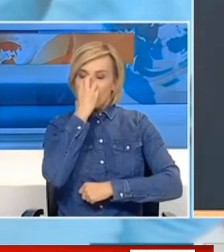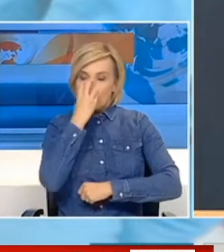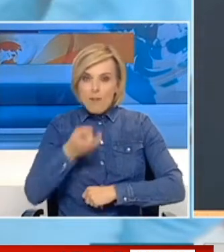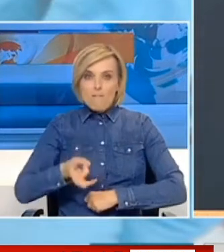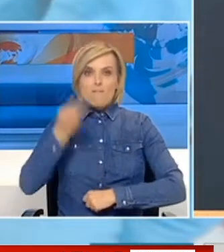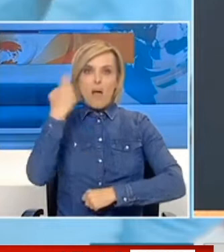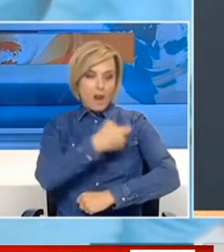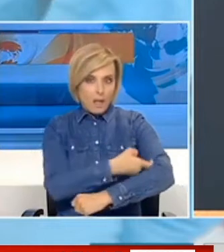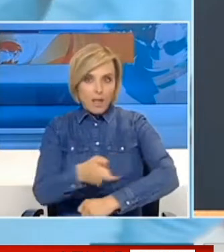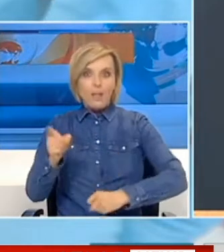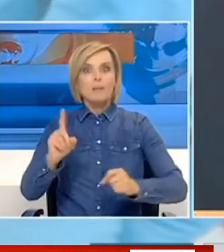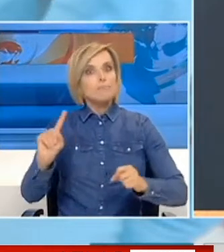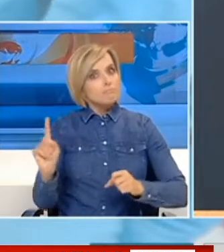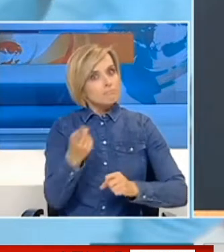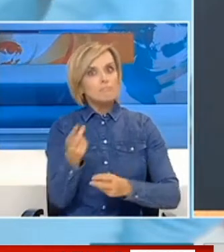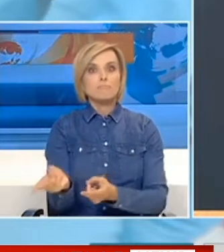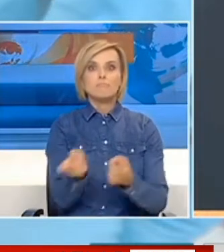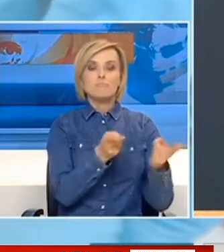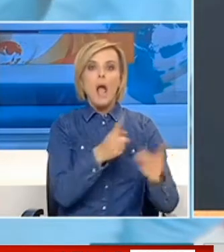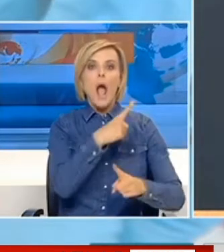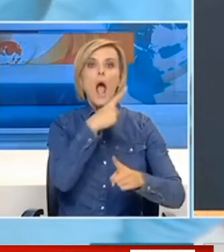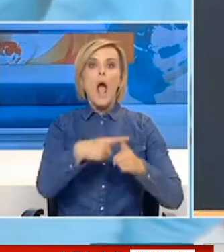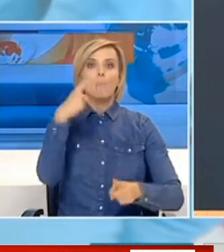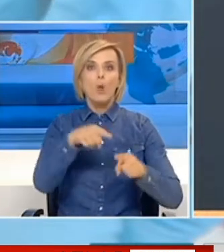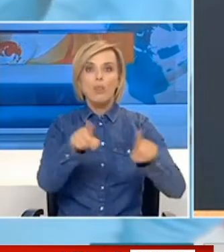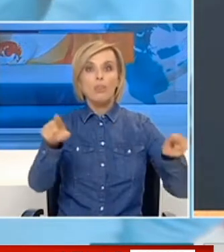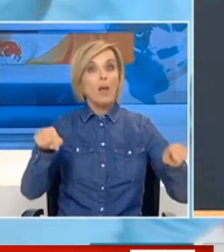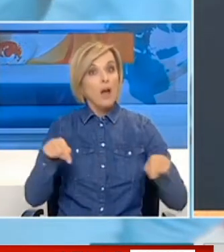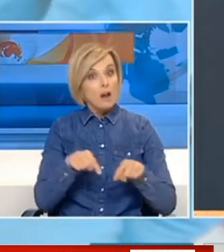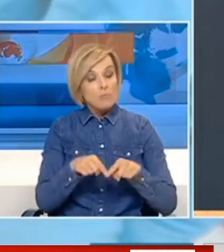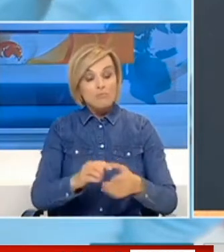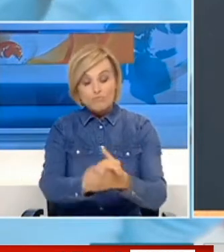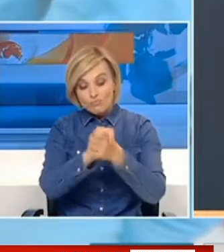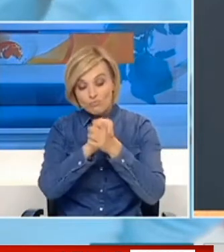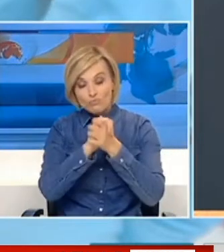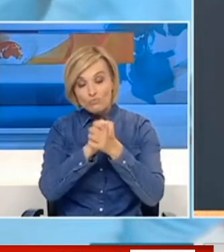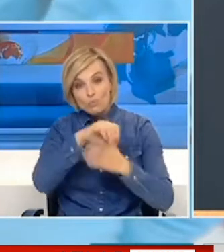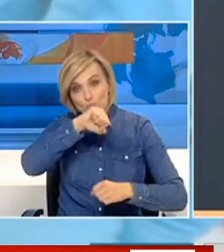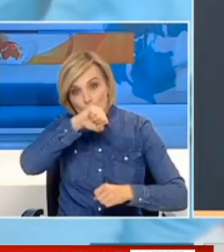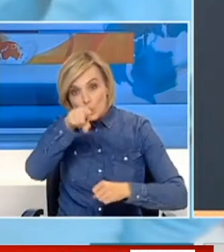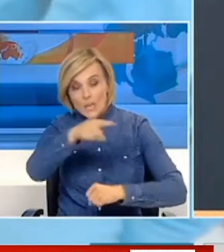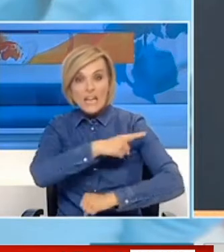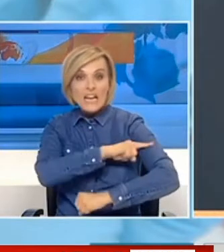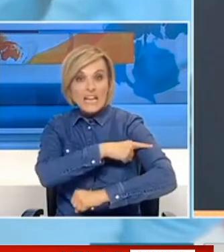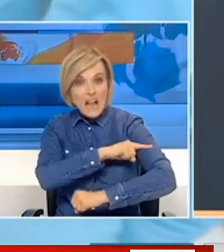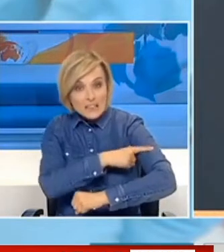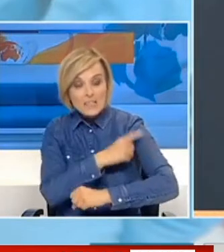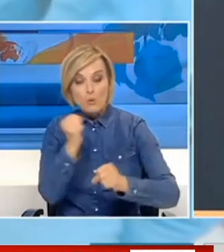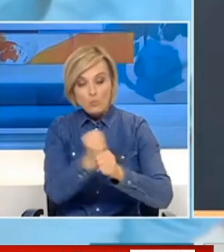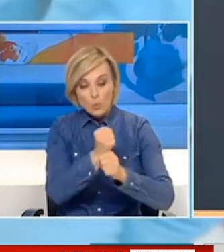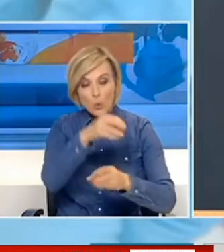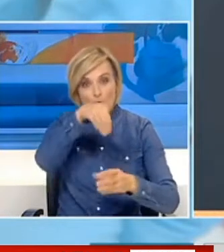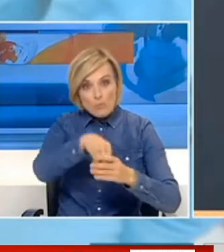αφού ευχαριστήσω θερμά τους συναδέλφους μου γιατρούς που είναι στην πρώτη γραμμή, τους φίλους γιατρούς των μονάδων εντατικής θεραπείας